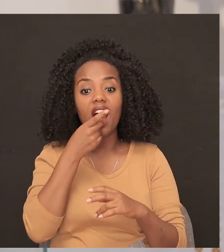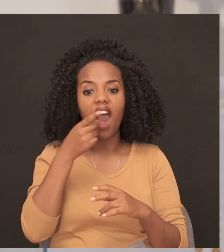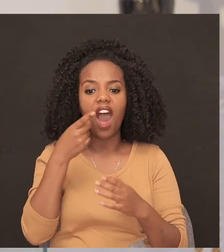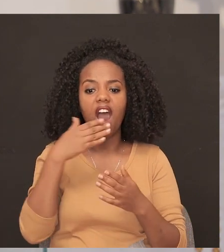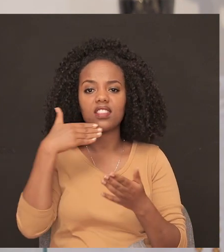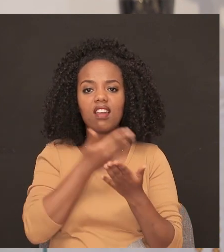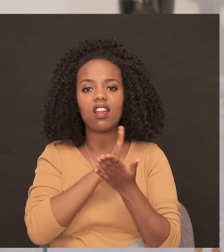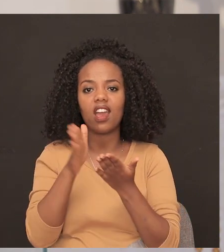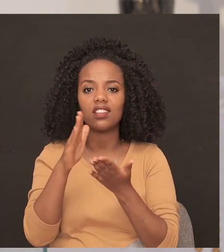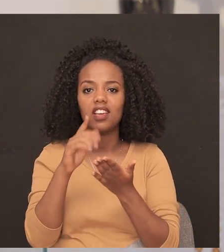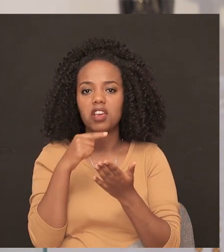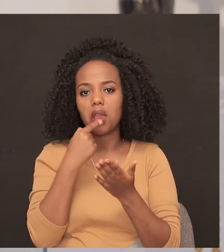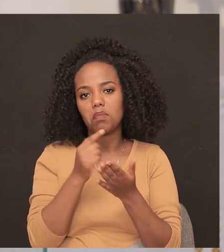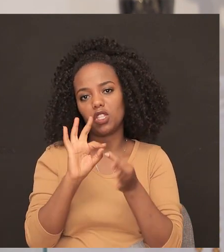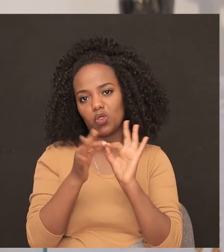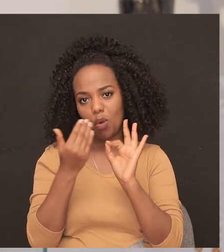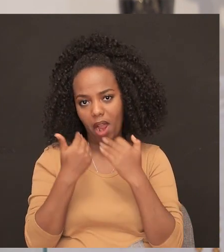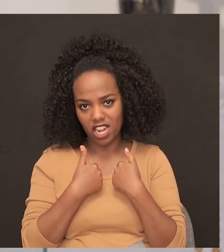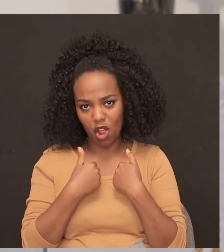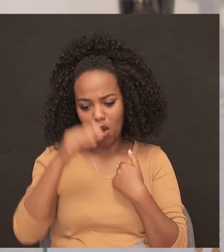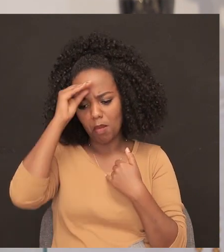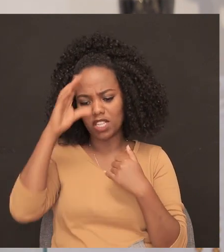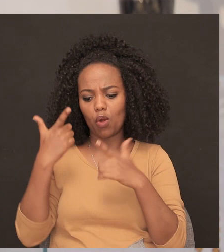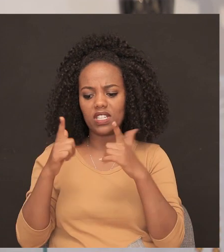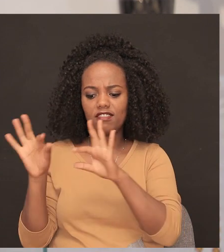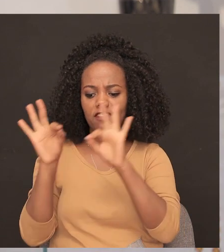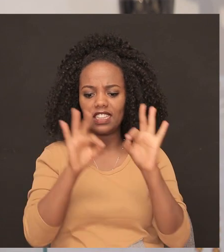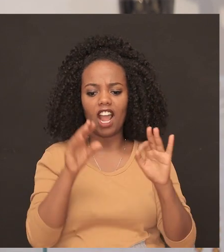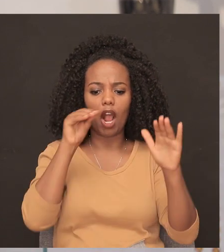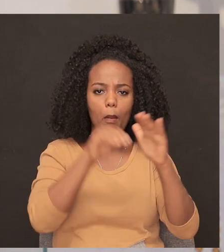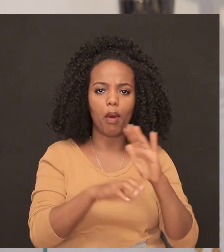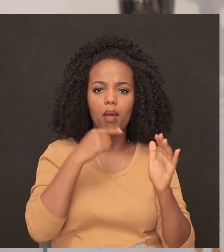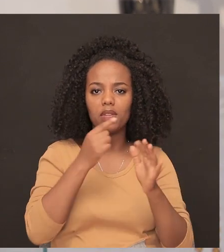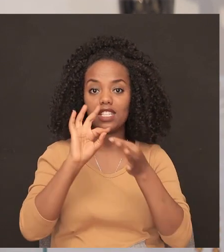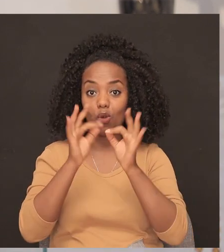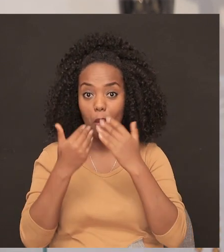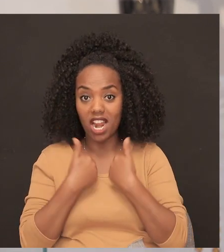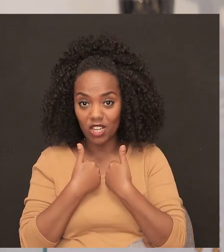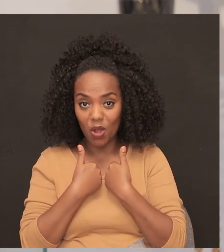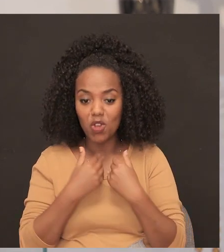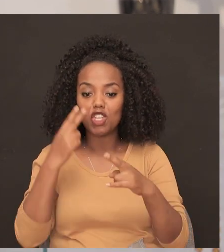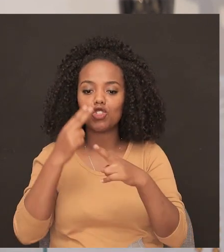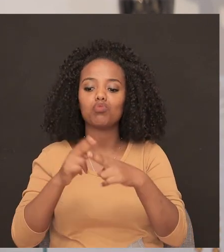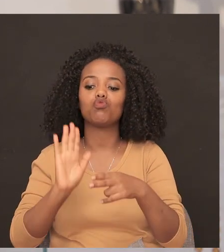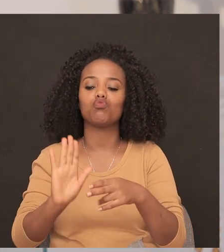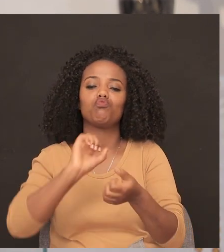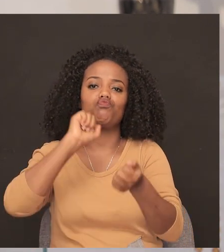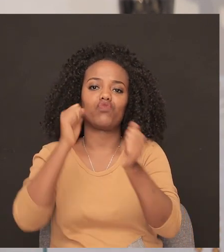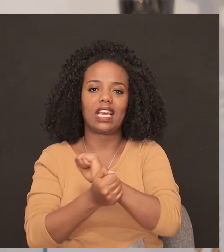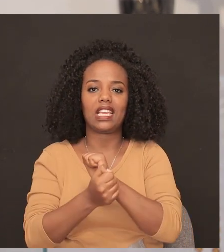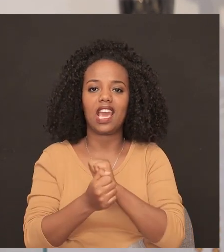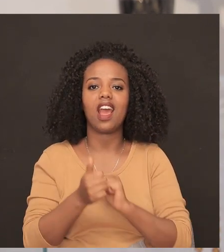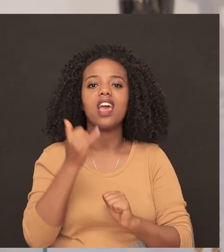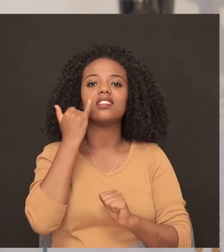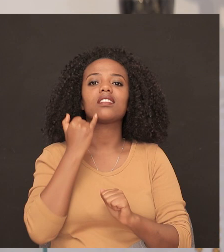የሚል ትርጉም ያለው፣ በሰው እድል ፋንታ ገባ የሚል ትርጉም ያለው ያ ስሙ ተቀይሮ